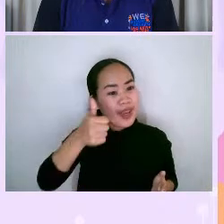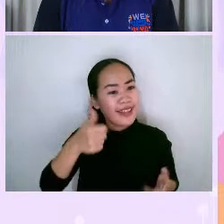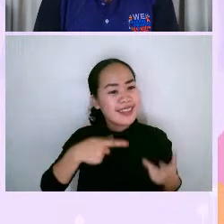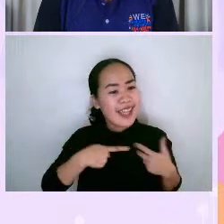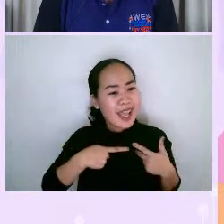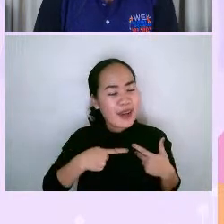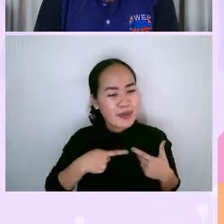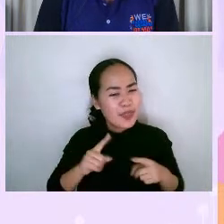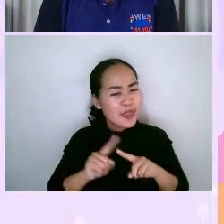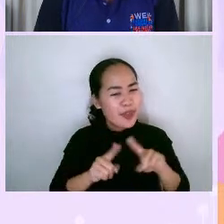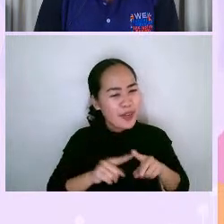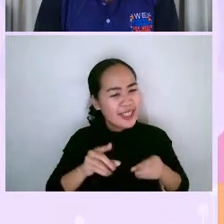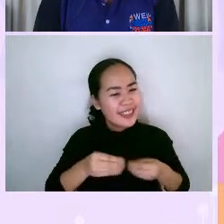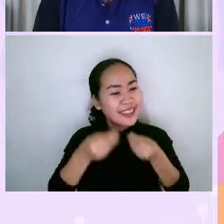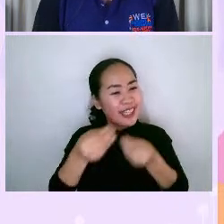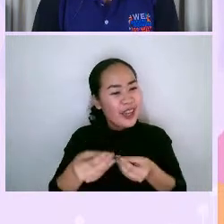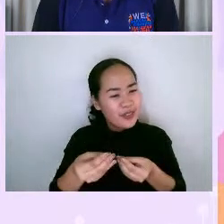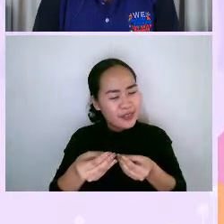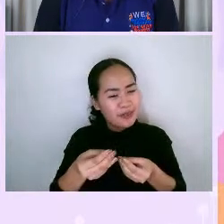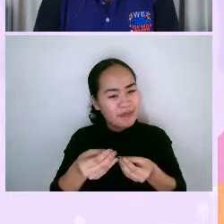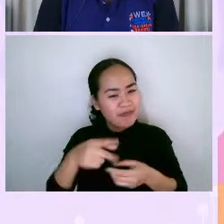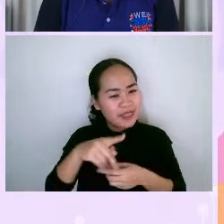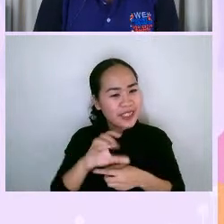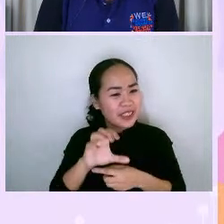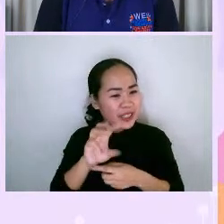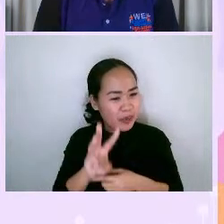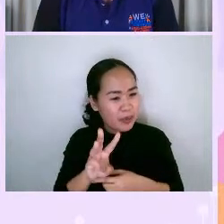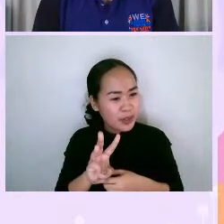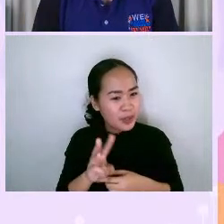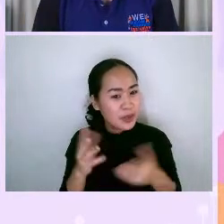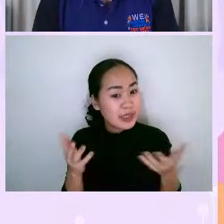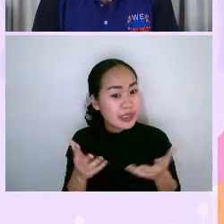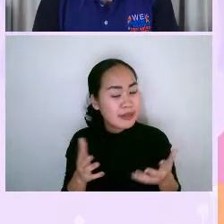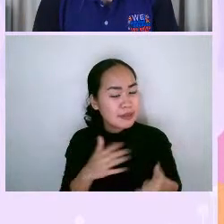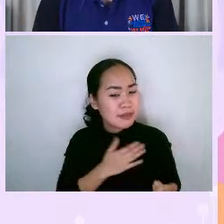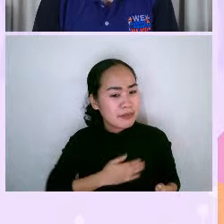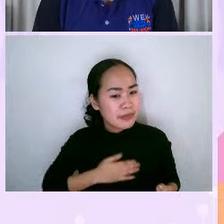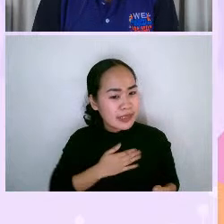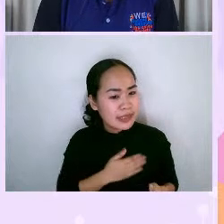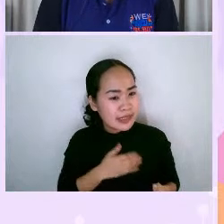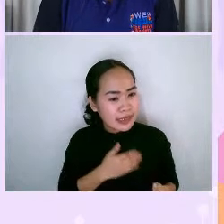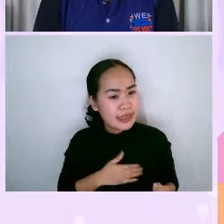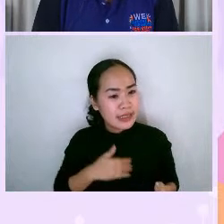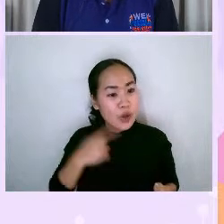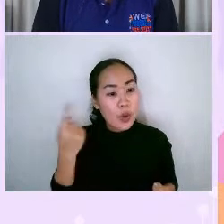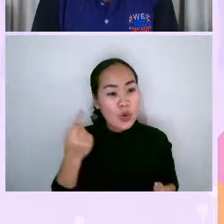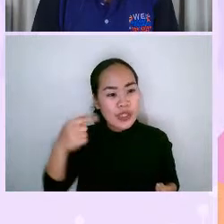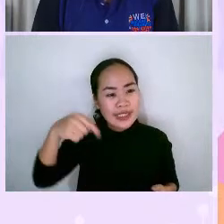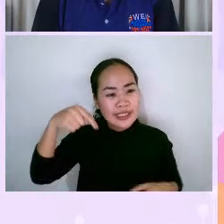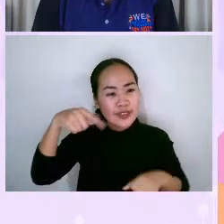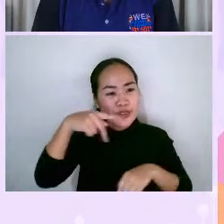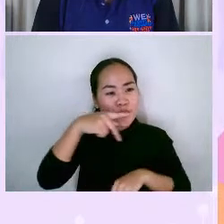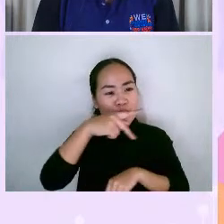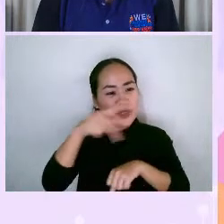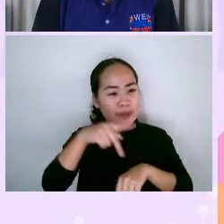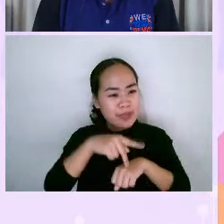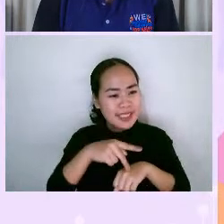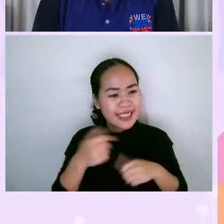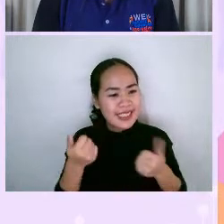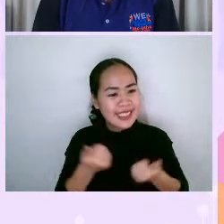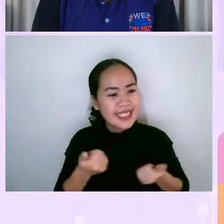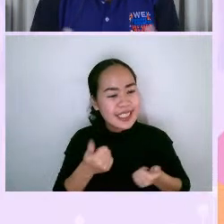ay ipapadala lamang sa mga mailing address na nasa Pilipinas. So kung kayo po ay nasa ibang bansa, gamitin po natin ang address ng ating